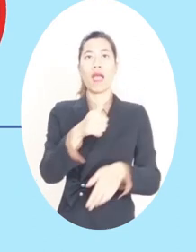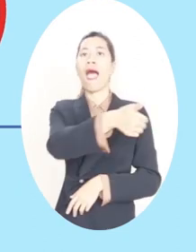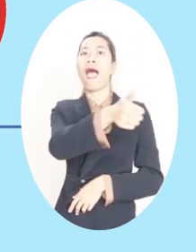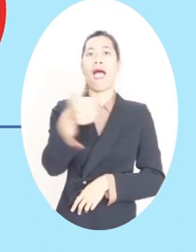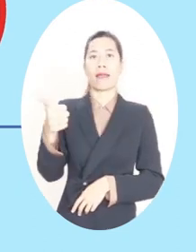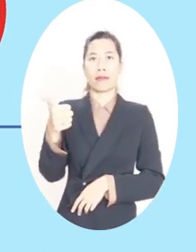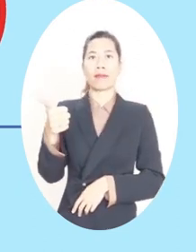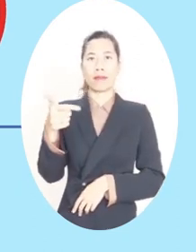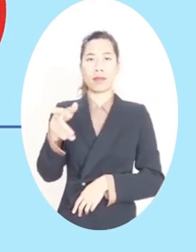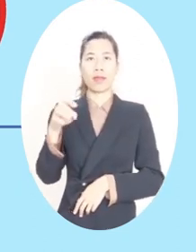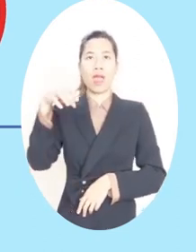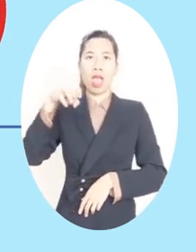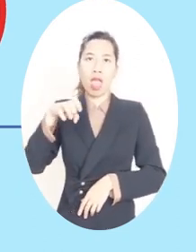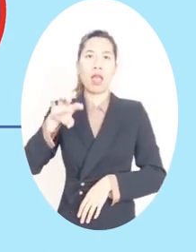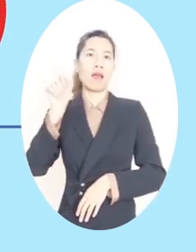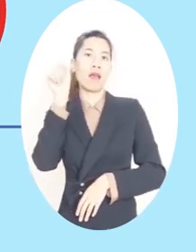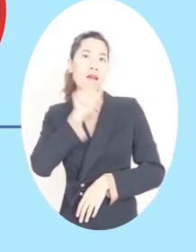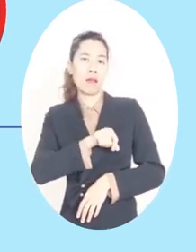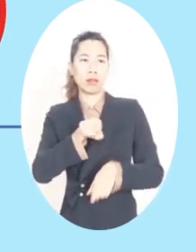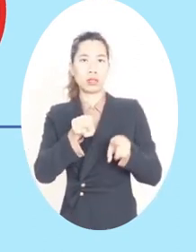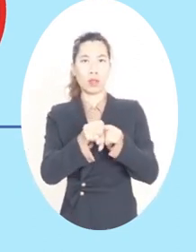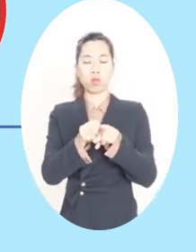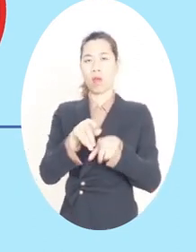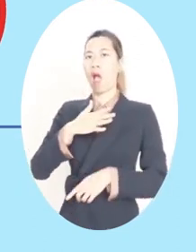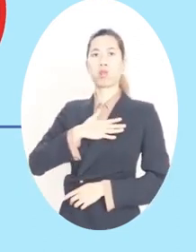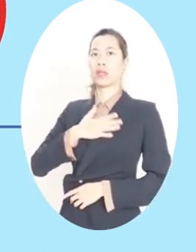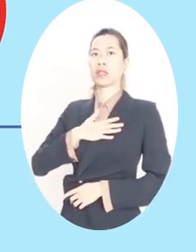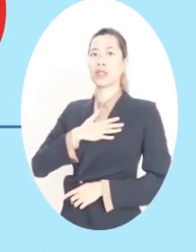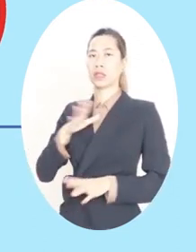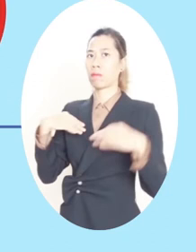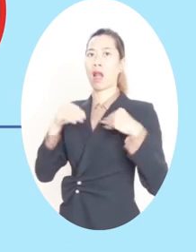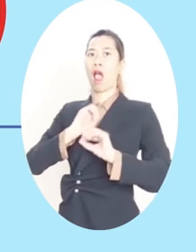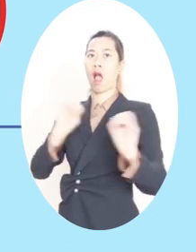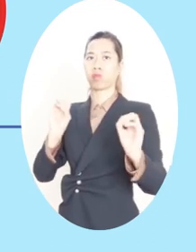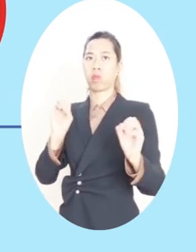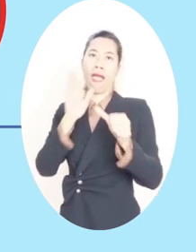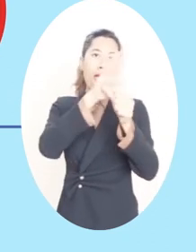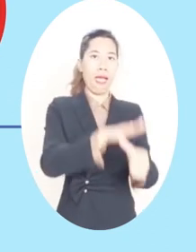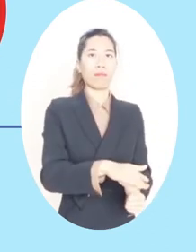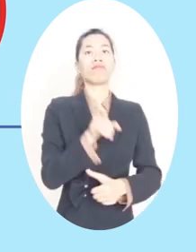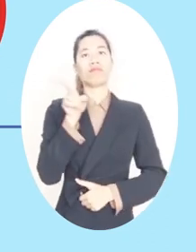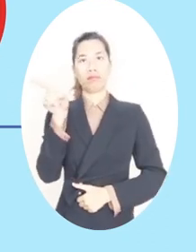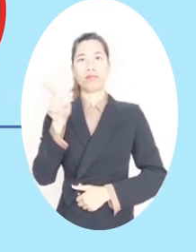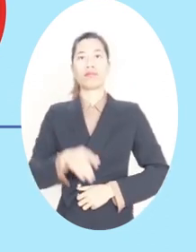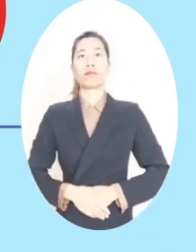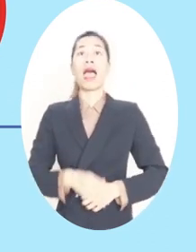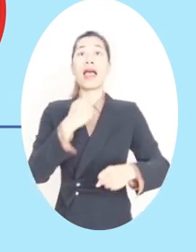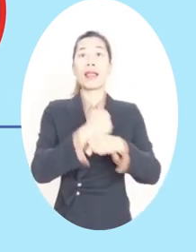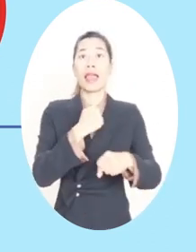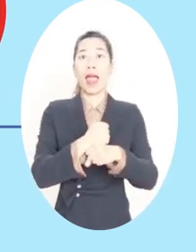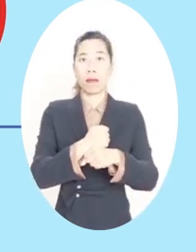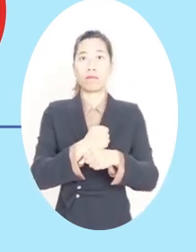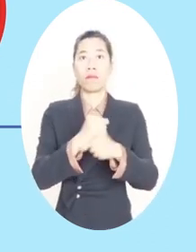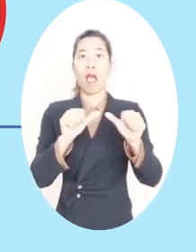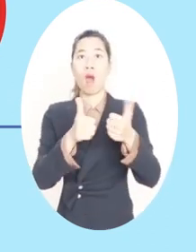dục của bất kỳ người nào đối với người khác tại nơi làm việc mà không được người đó mong muốn hoặc chấp nhận. Nơi làm việc là bất kỳ nơi